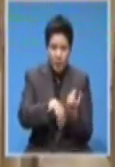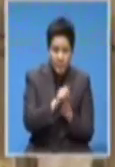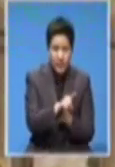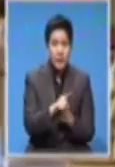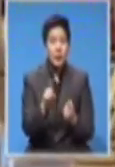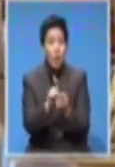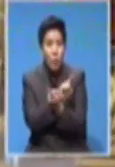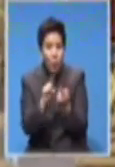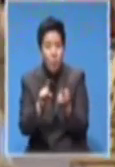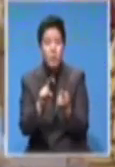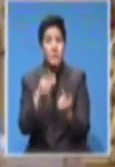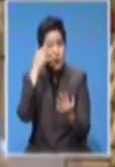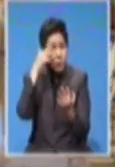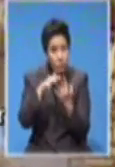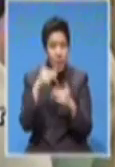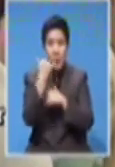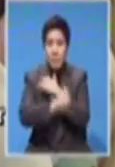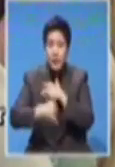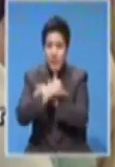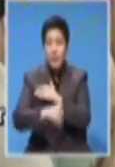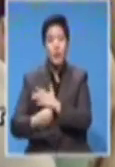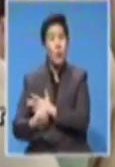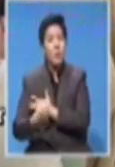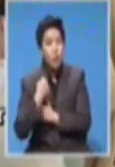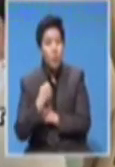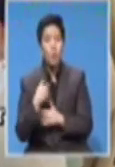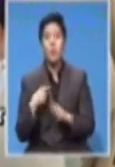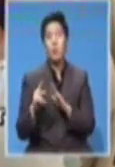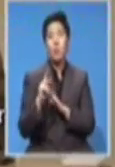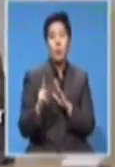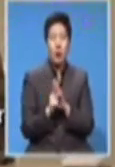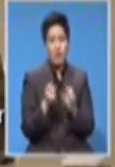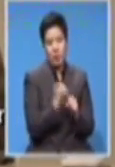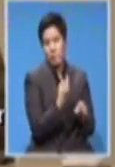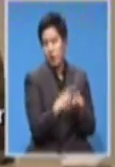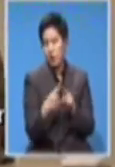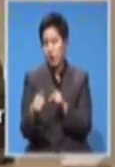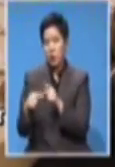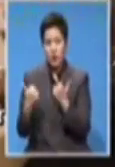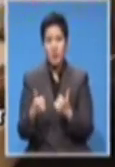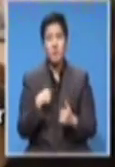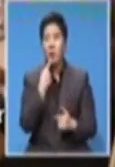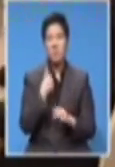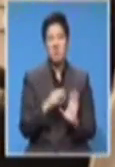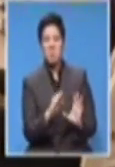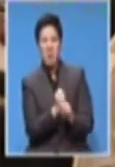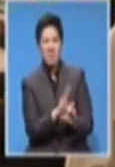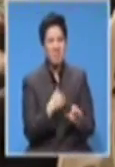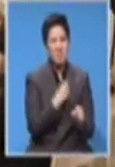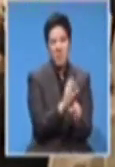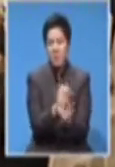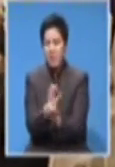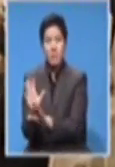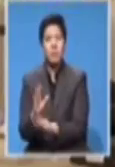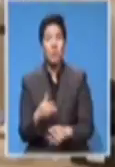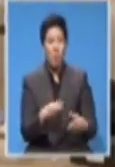วิทยานะการต่างประเทศอะไรในเรื่องของกฎหมายทำทุกอย่างจะปฏิเสธอันไหนอันหนึ่งไม่ได้หรือจะปฏิเสธประชาช